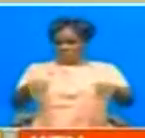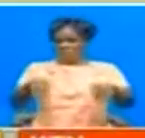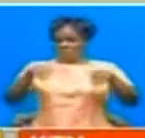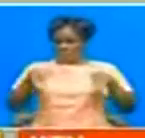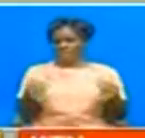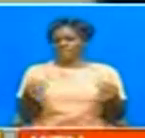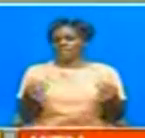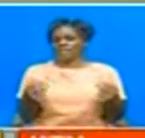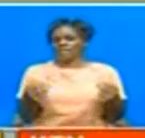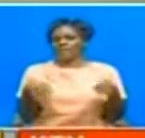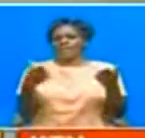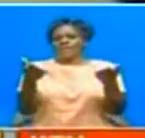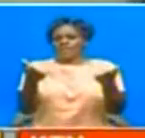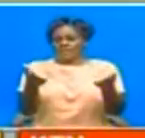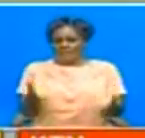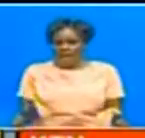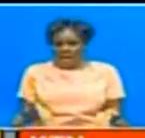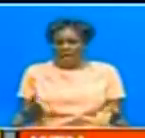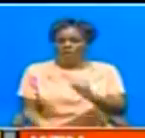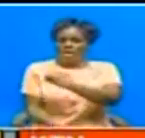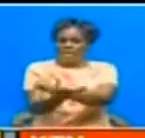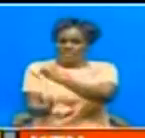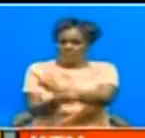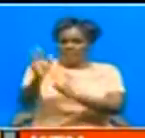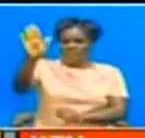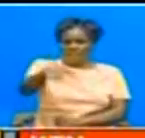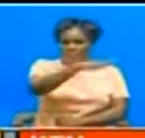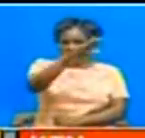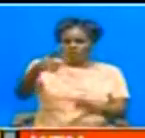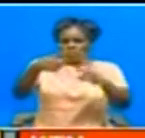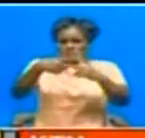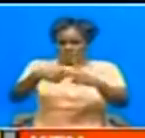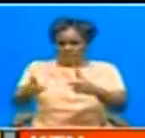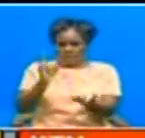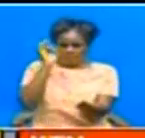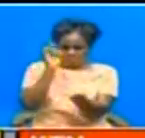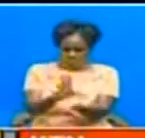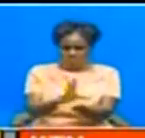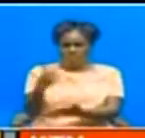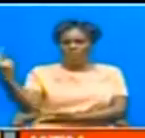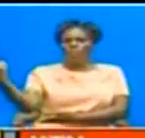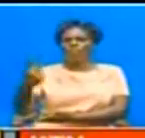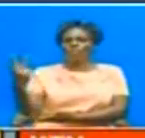hamu kuu. Tayari Tobiko amelishauri bunge kuanza mchakato wa kuwatimua wawili hao